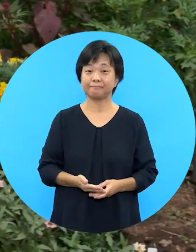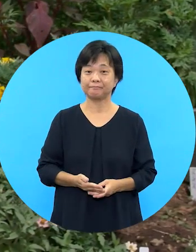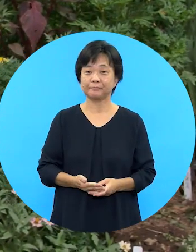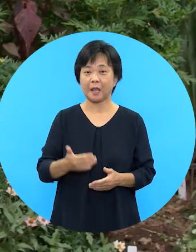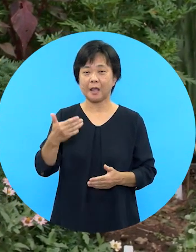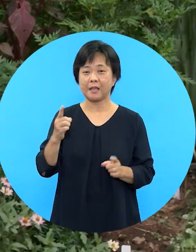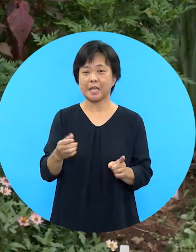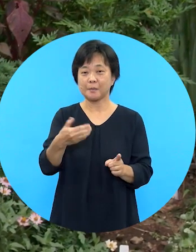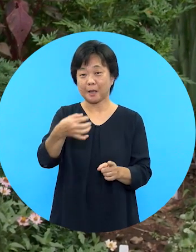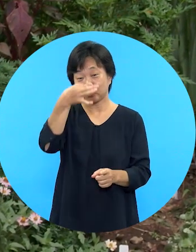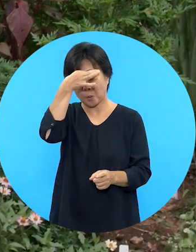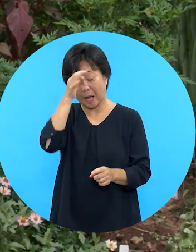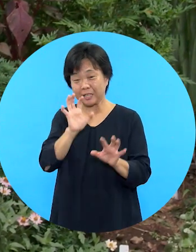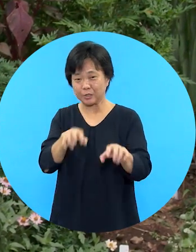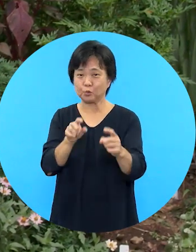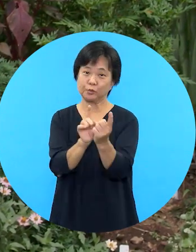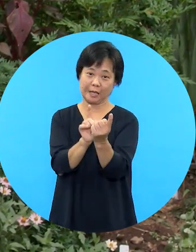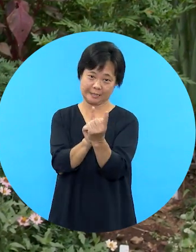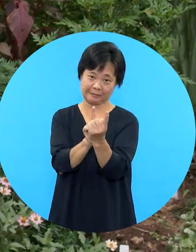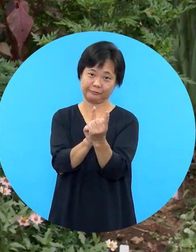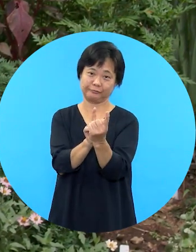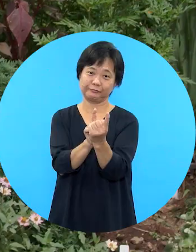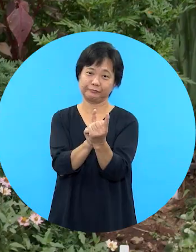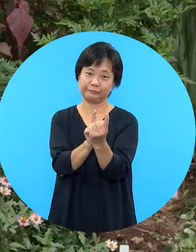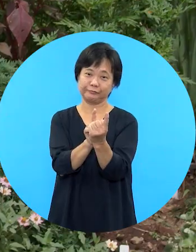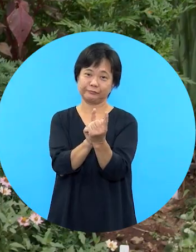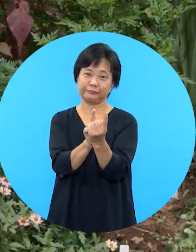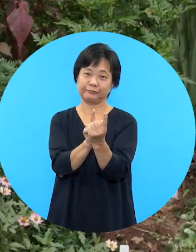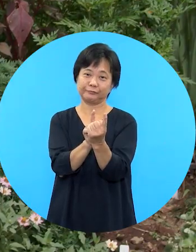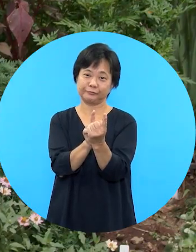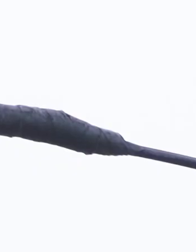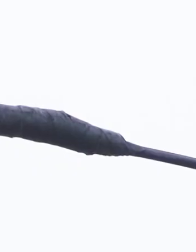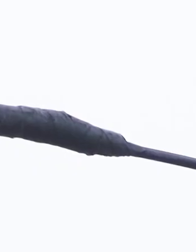て続いては区の害獣対策。